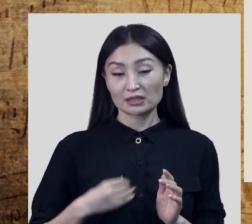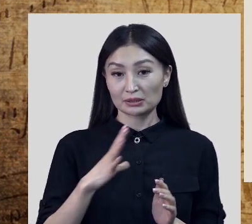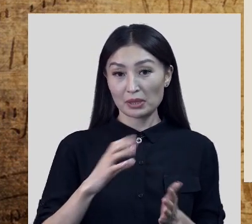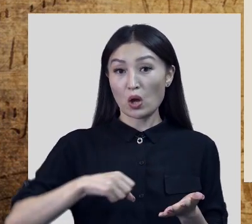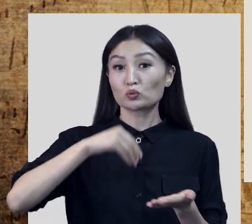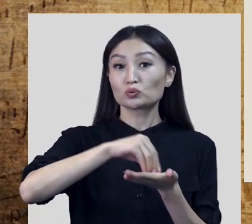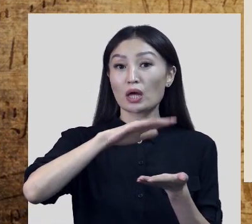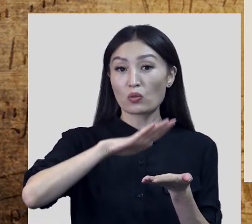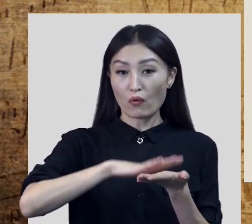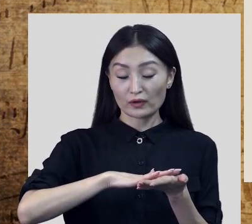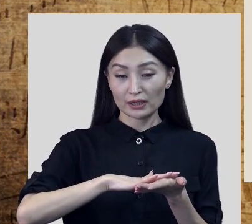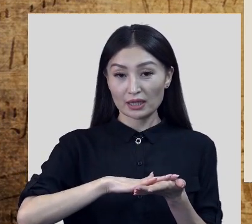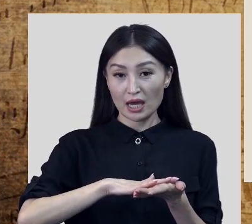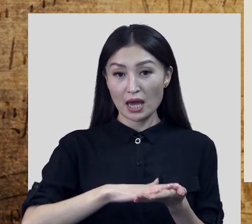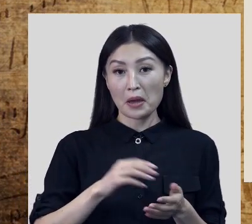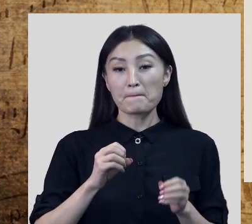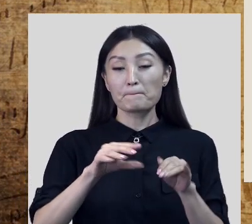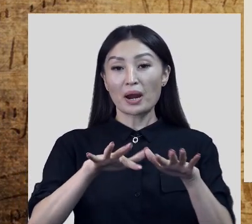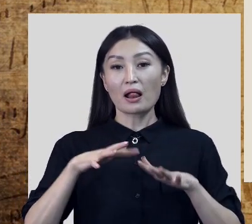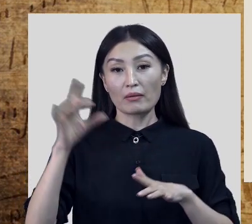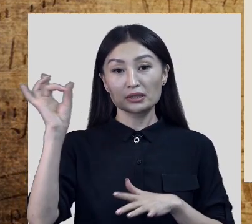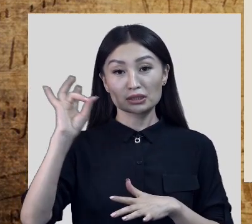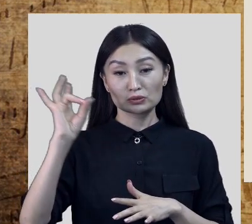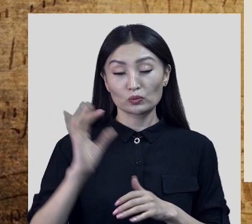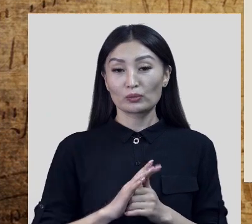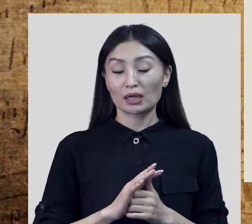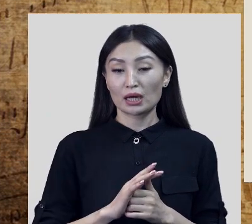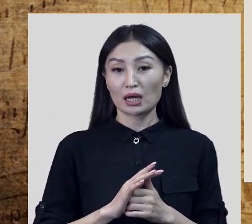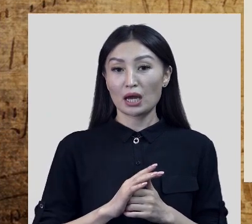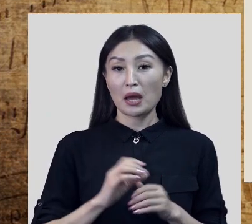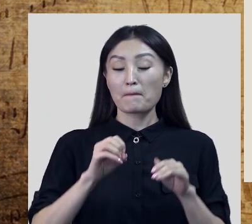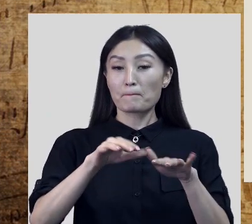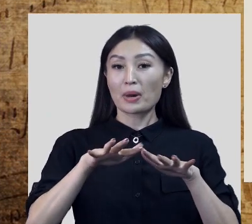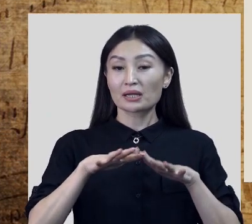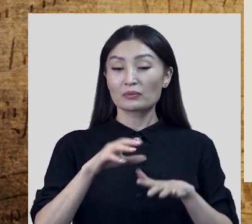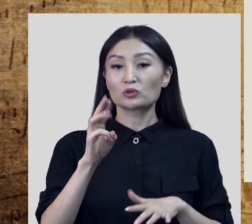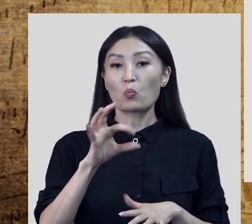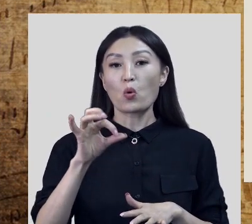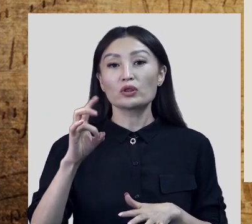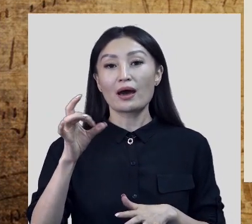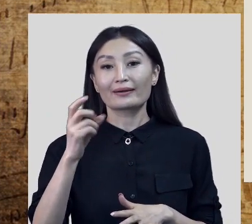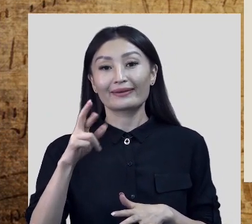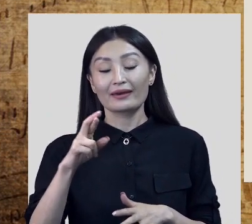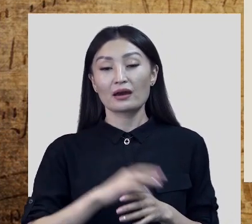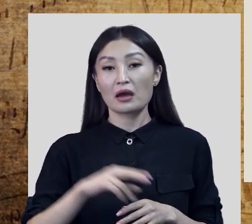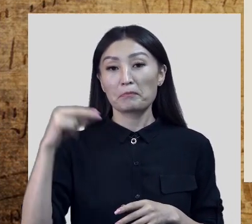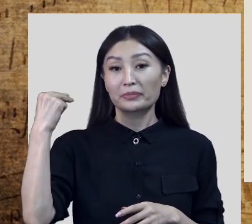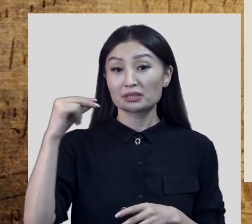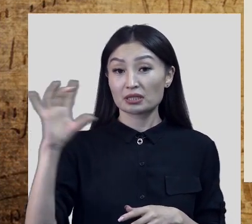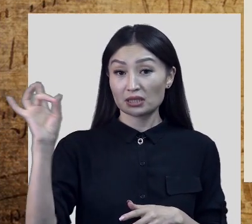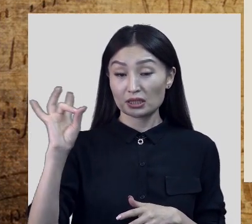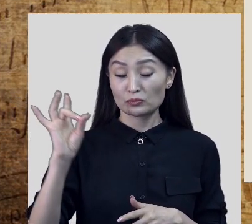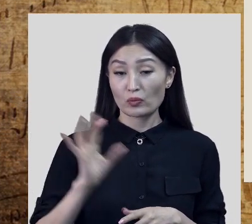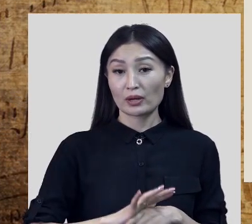установлена парламентская республика парламентская монархия президентская